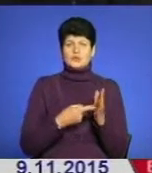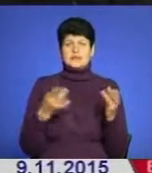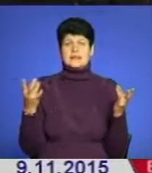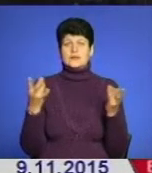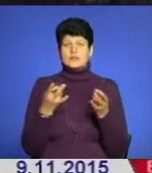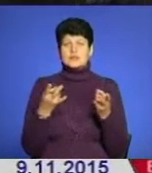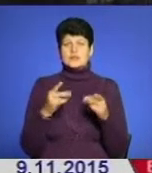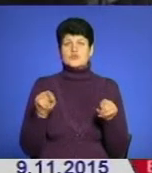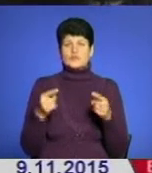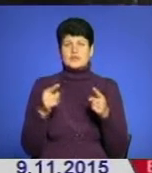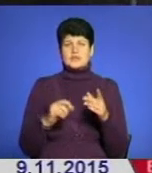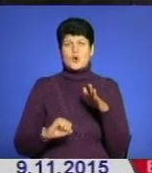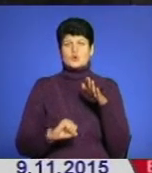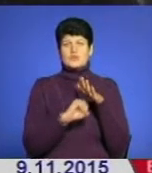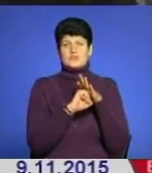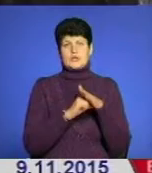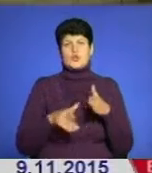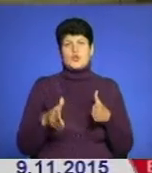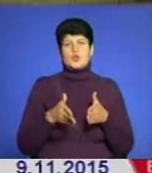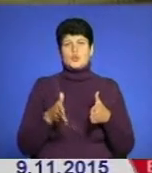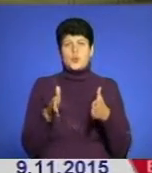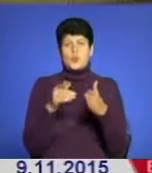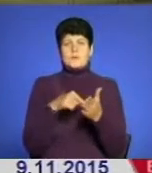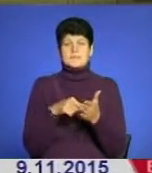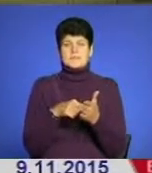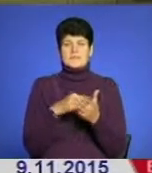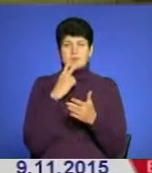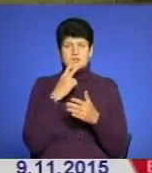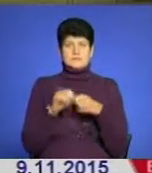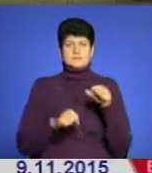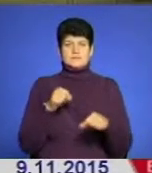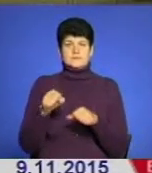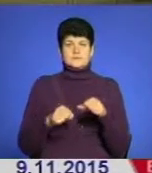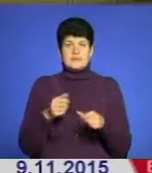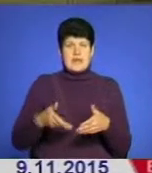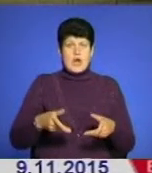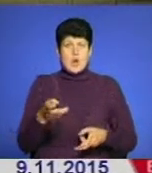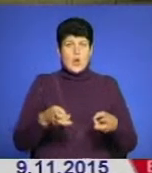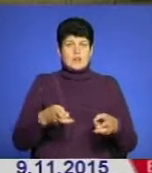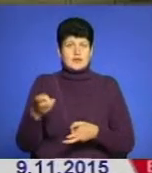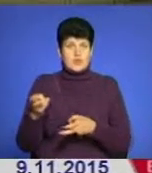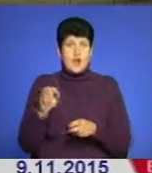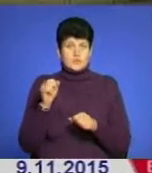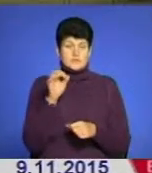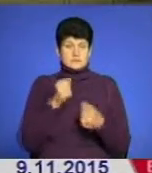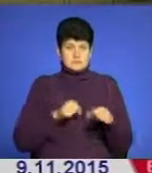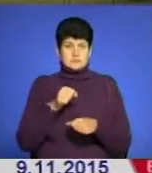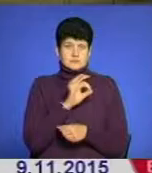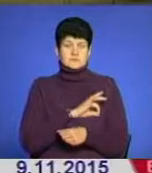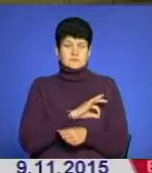необхідності створення їх і на основних дорогах міста. Бачимо, ви пересуваєтесь на роликах, а можливо, ви і велосипедом